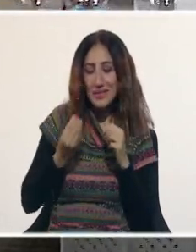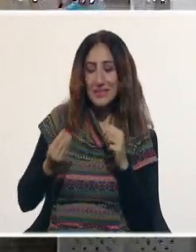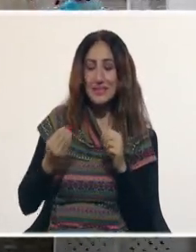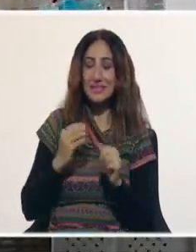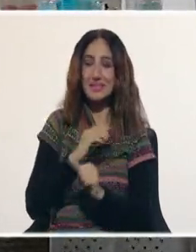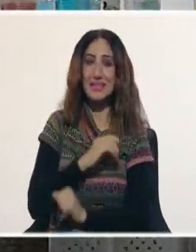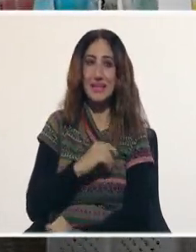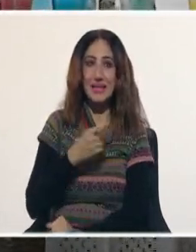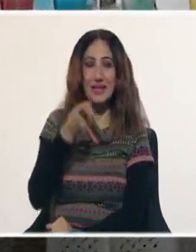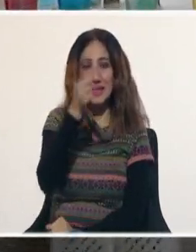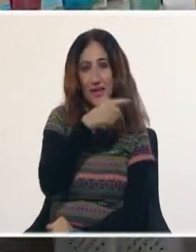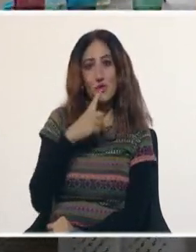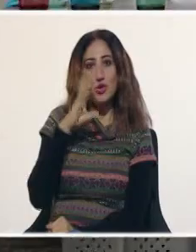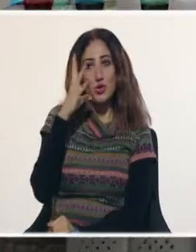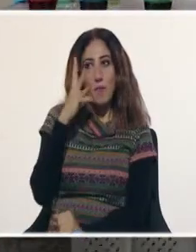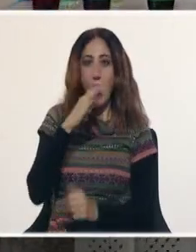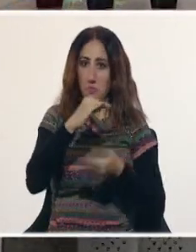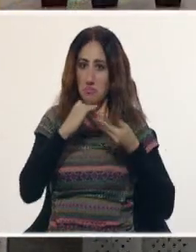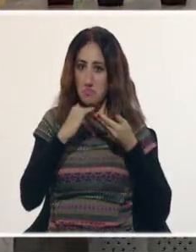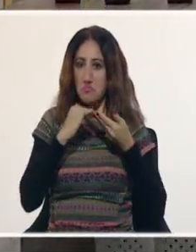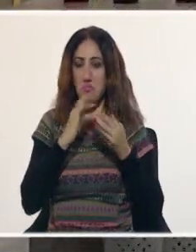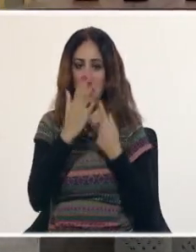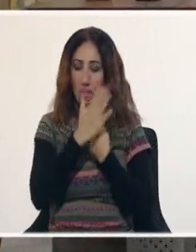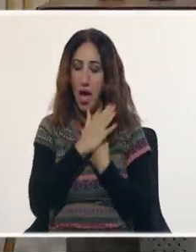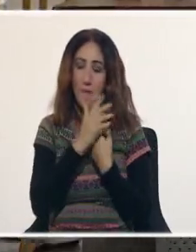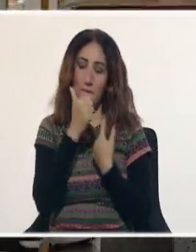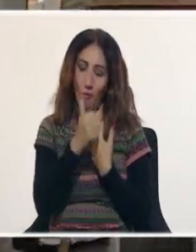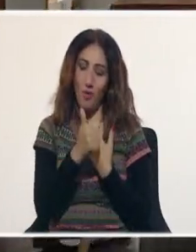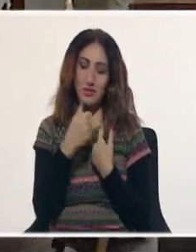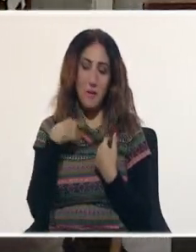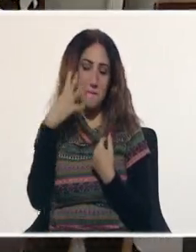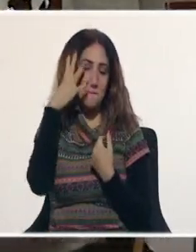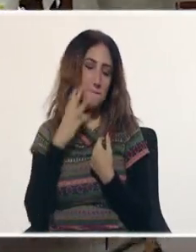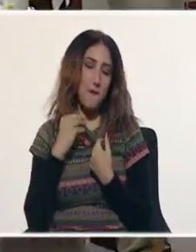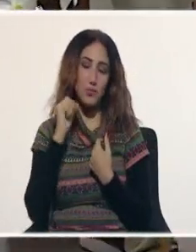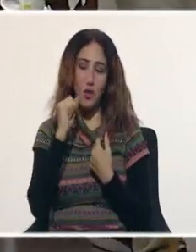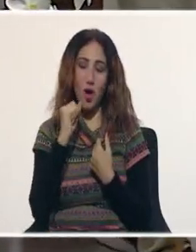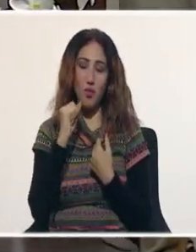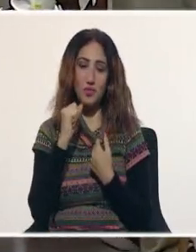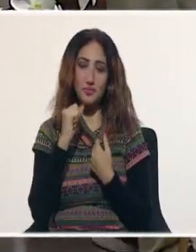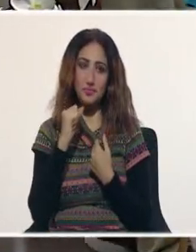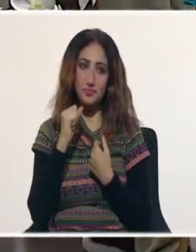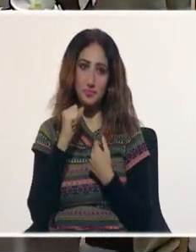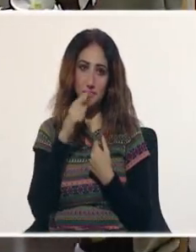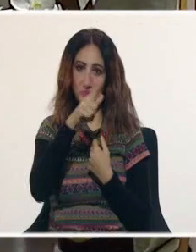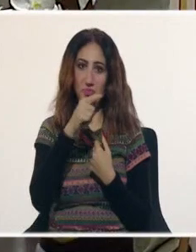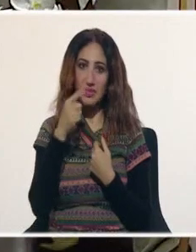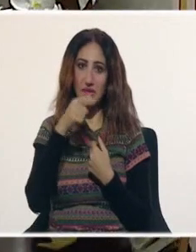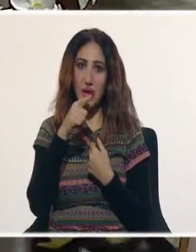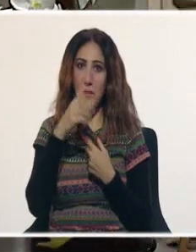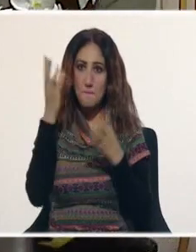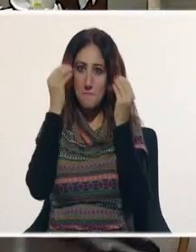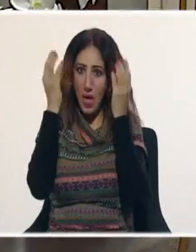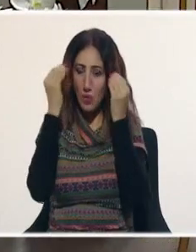عاملينه. الشباب هم يعني انا من غيرهم ده دراع اليمين اكتر من دراع اليمين. بجد انا مبسوط جدا واتصور انك انت فعلا بتيسر لناس كتير جدا توصيل المعلومه